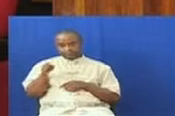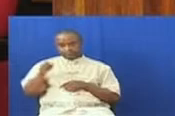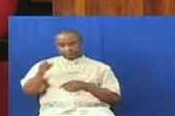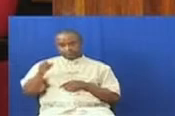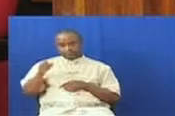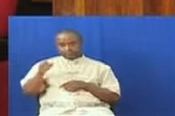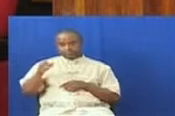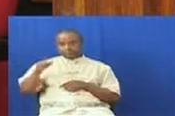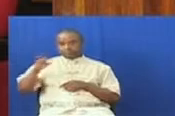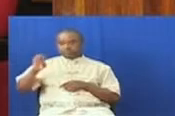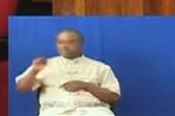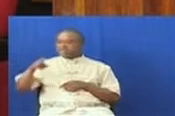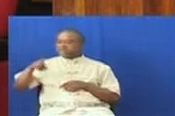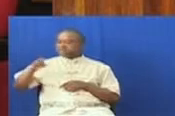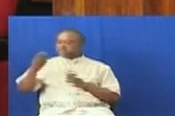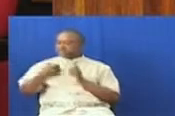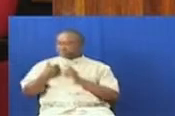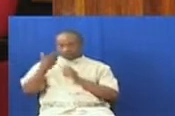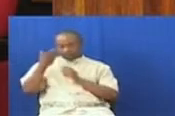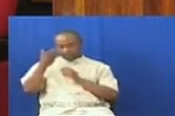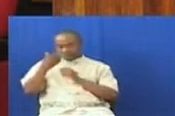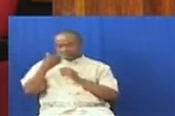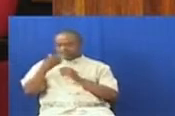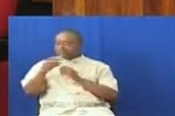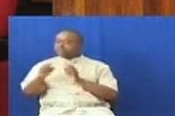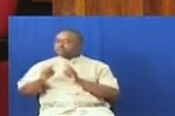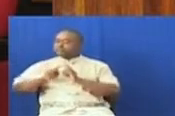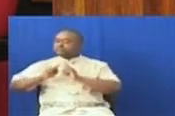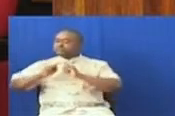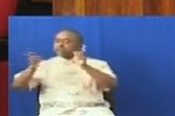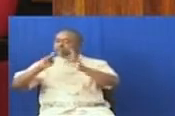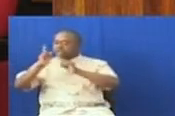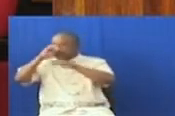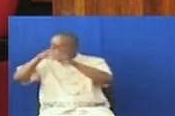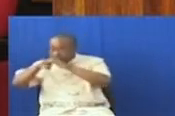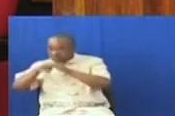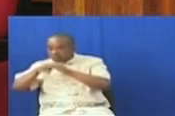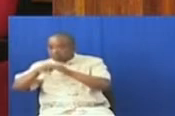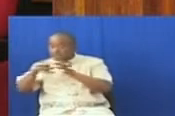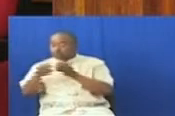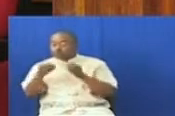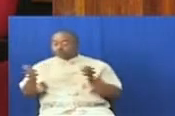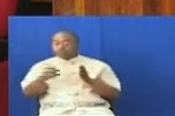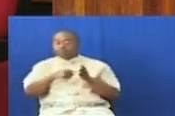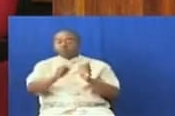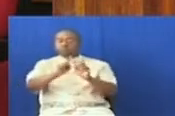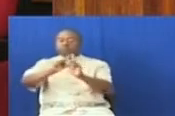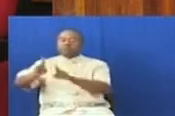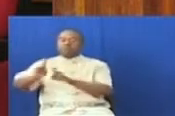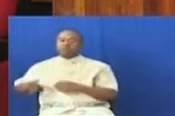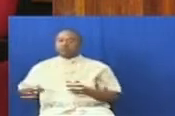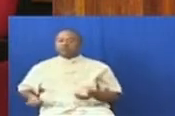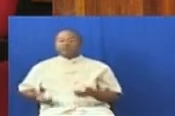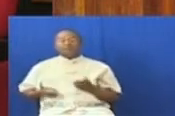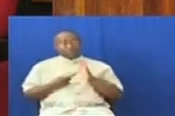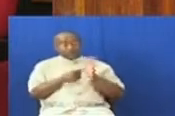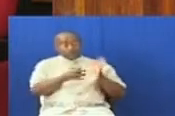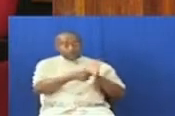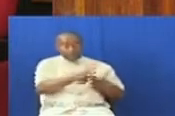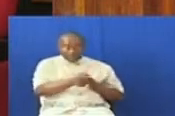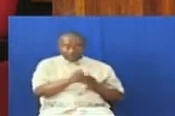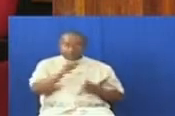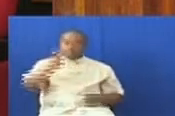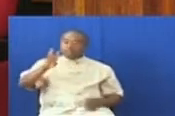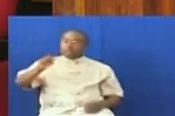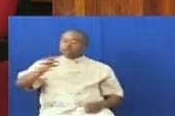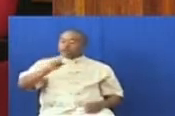EPICA imekuwa ni kichaka cha kujifishia, kuchelewesha malipo mbalimbali, aidha ya wazabuni au ya